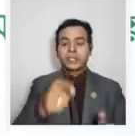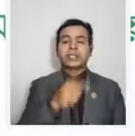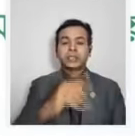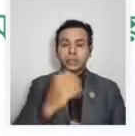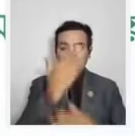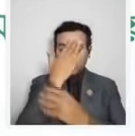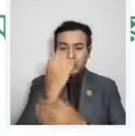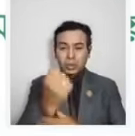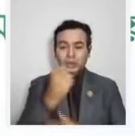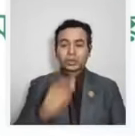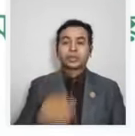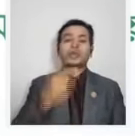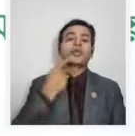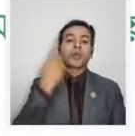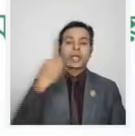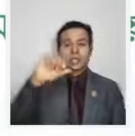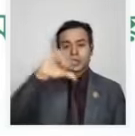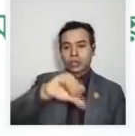8,277 জন।